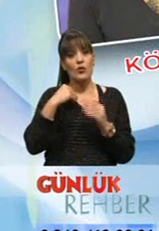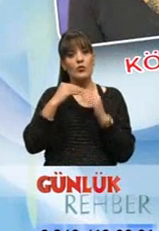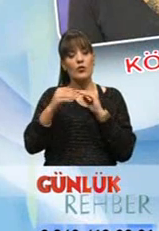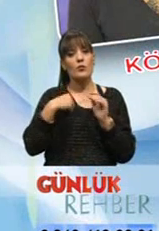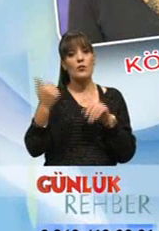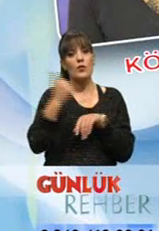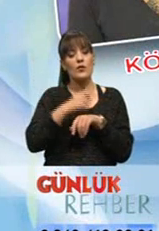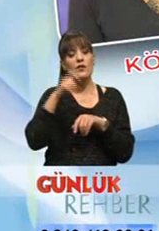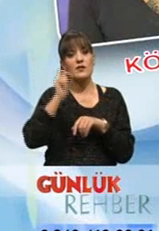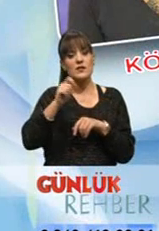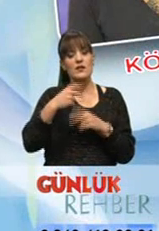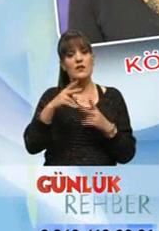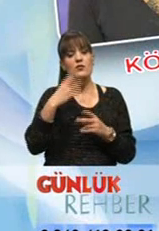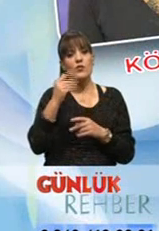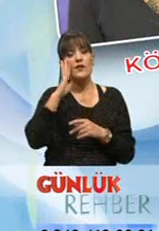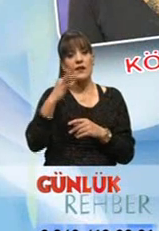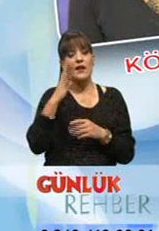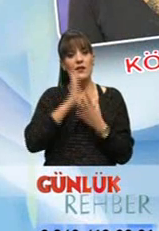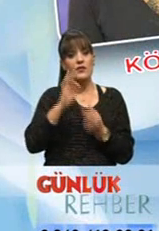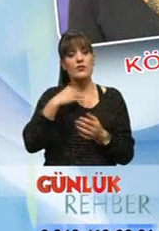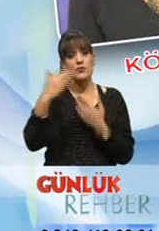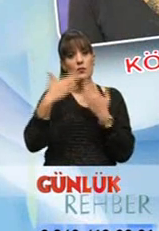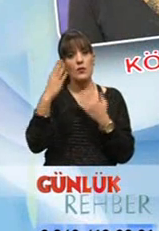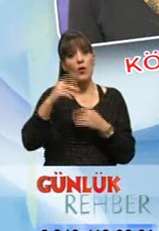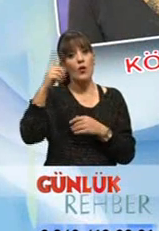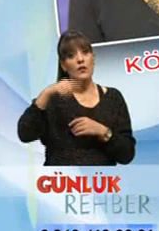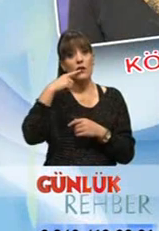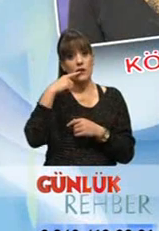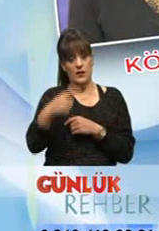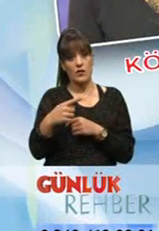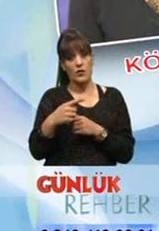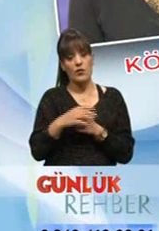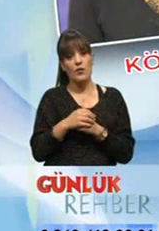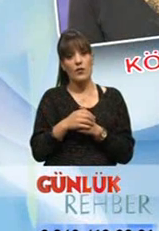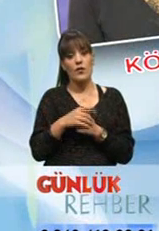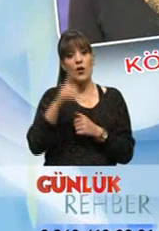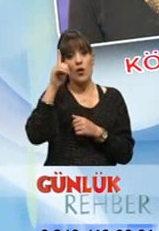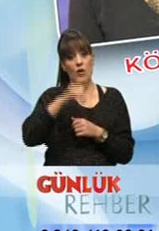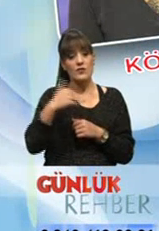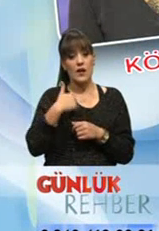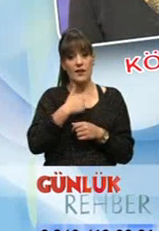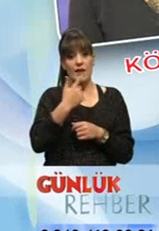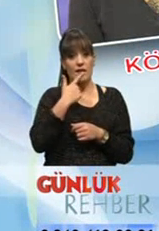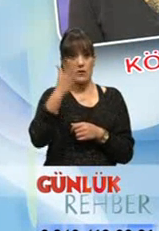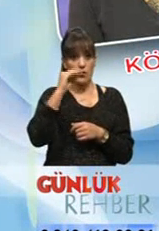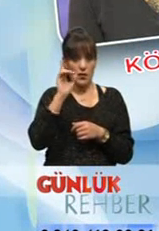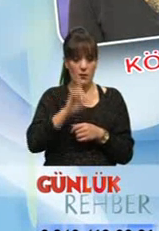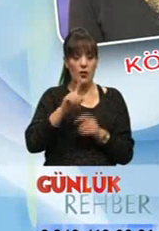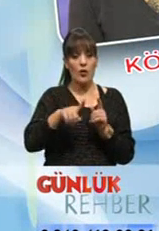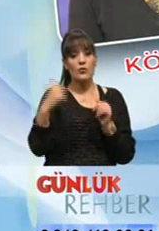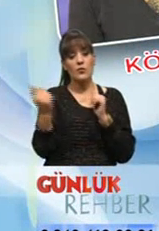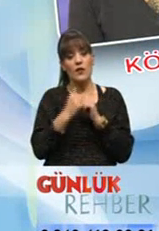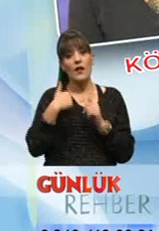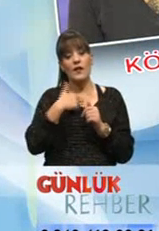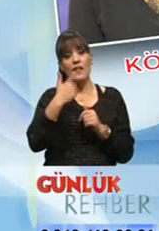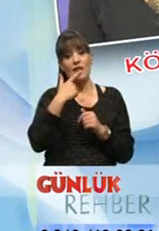önderleri sayılacak pek çok değerli kişiyle sohbetimiz oldu. Onlar da diyorlar ki önce ana dili öğrenmeliyiz. Onun üzerine, ana